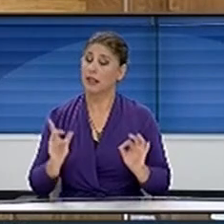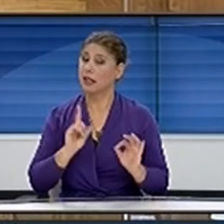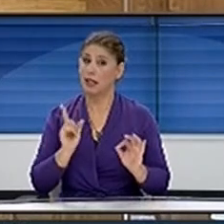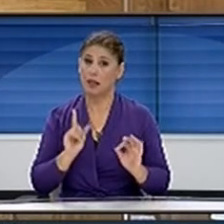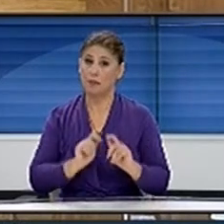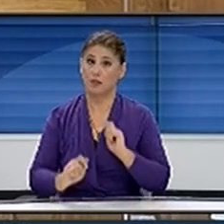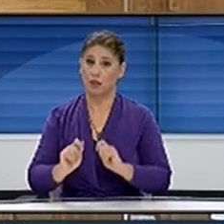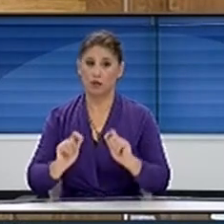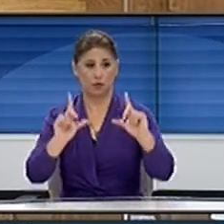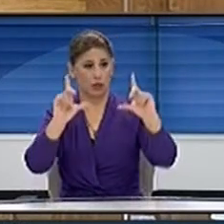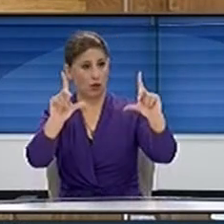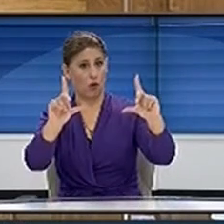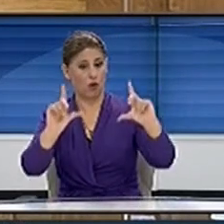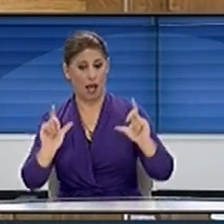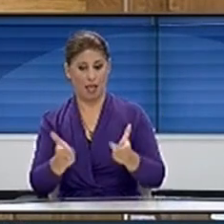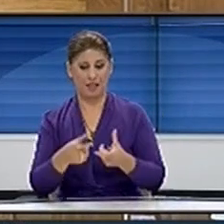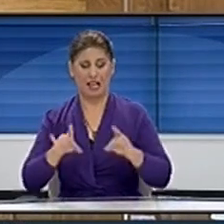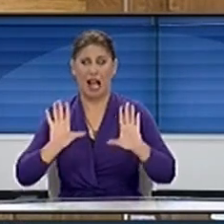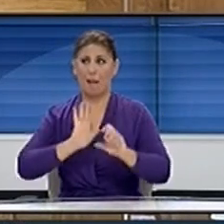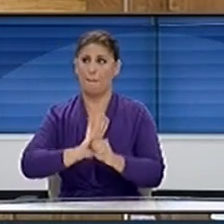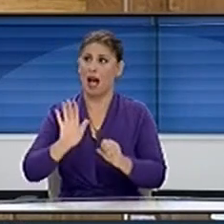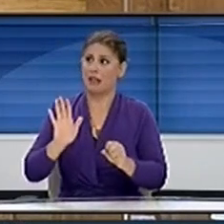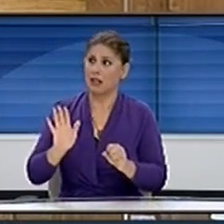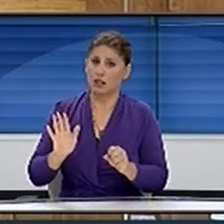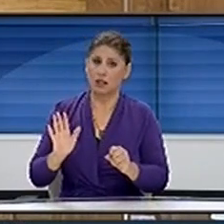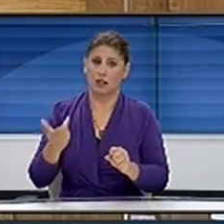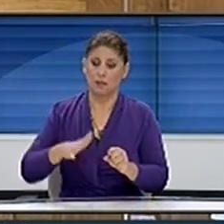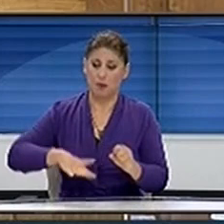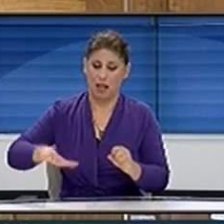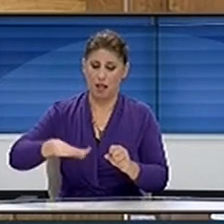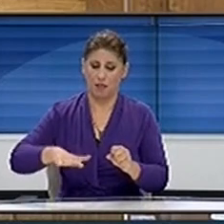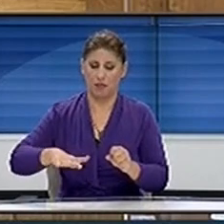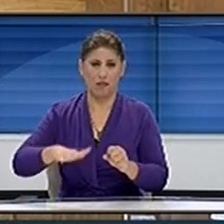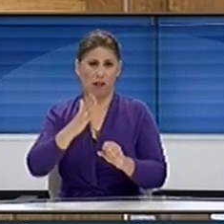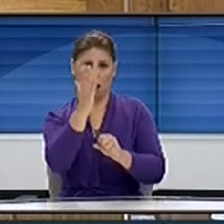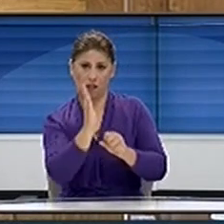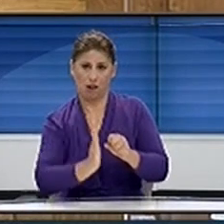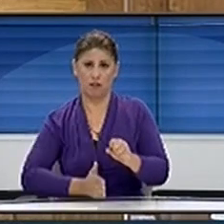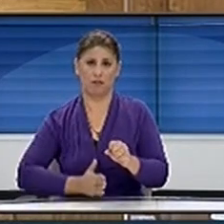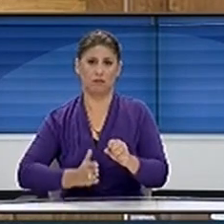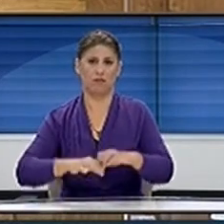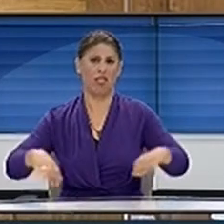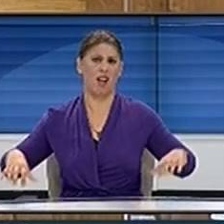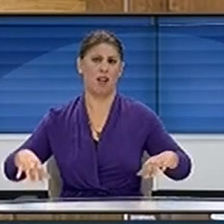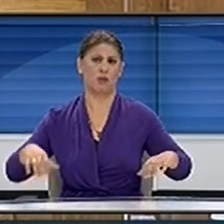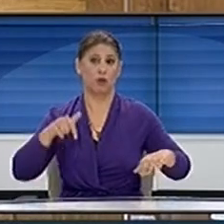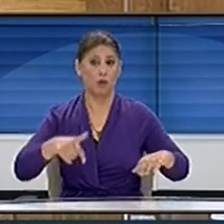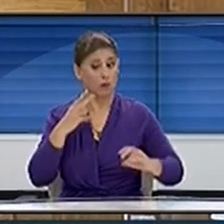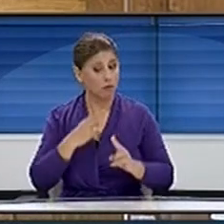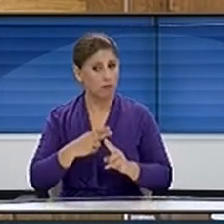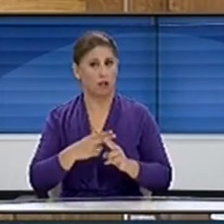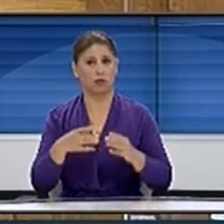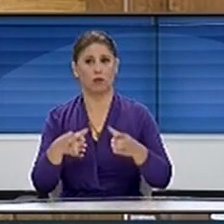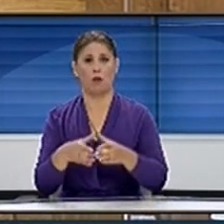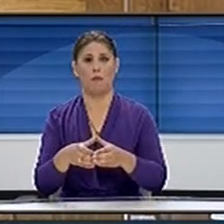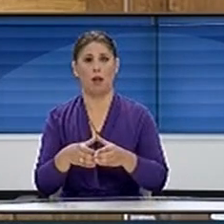μην δημιουργήσουμε μια εικόνα εθνικής ανεπάρκειας και πεδίο διχασμού, ειδικά σε έναν τόσο κρίσιμο τομέα. Γιατί